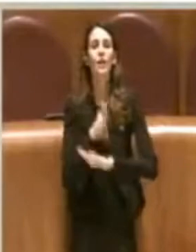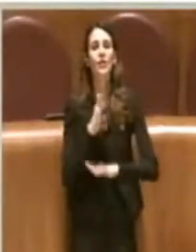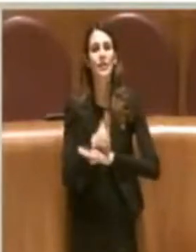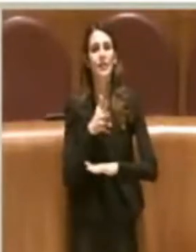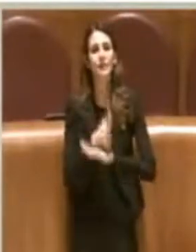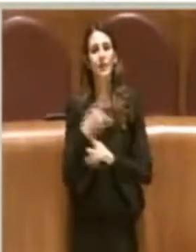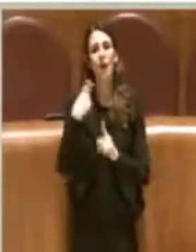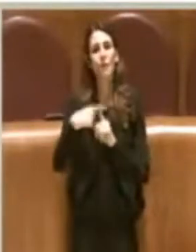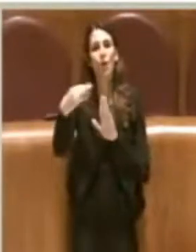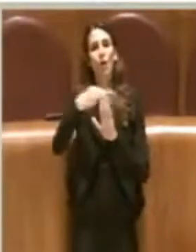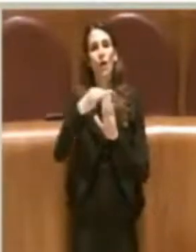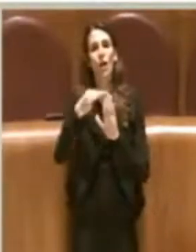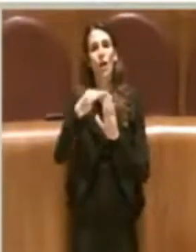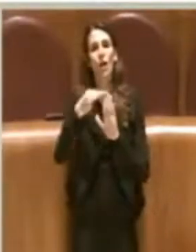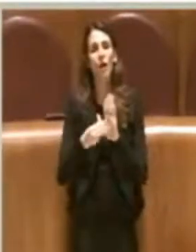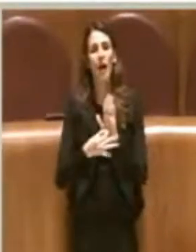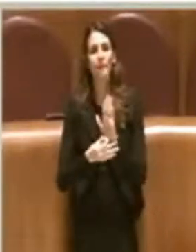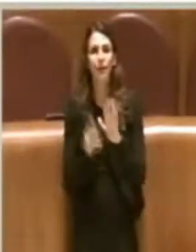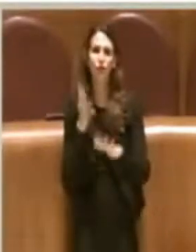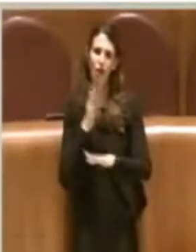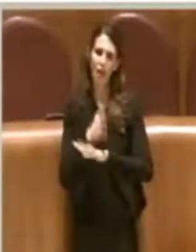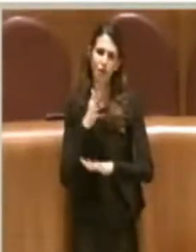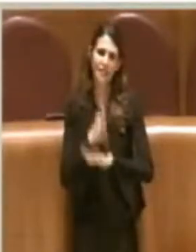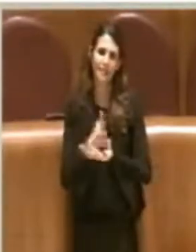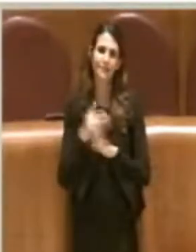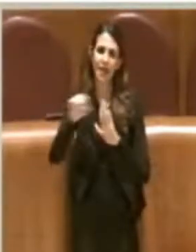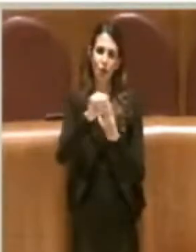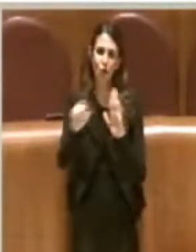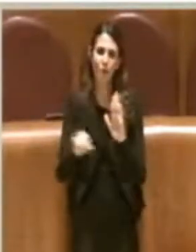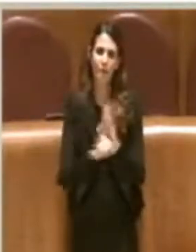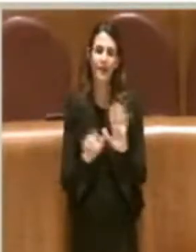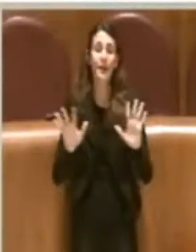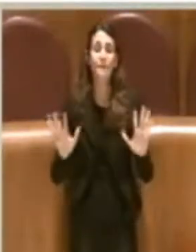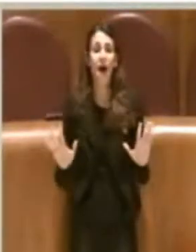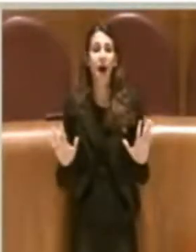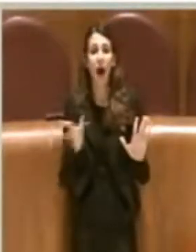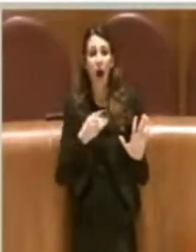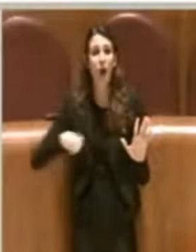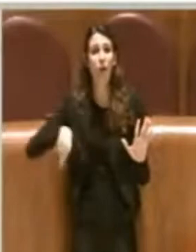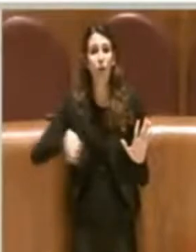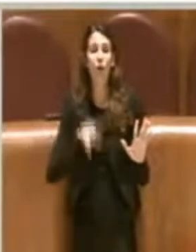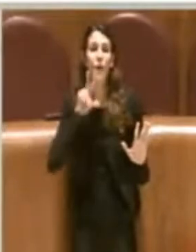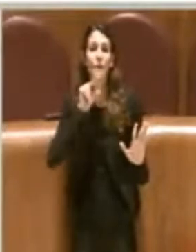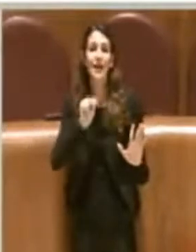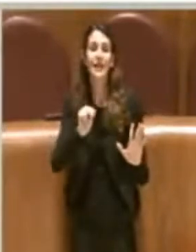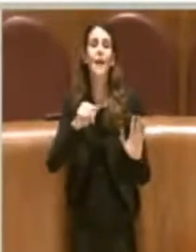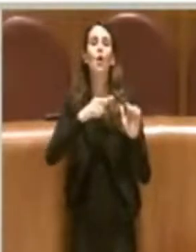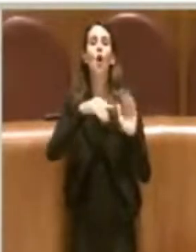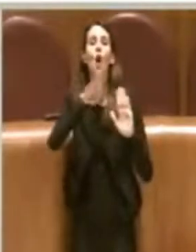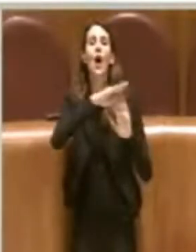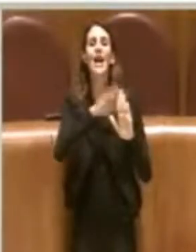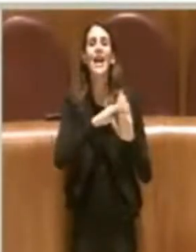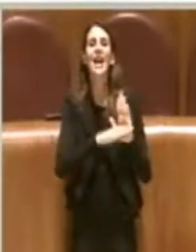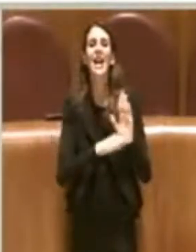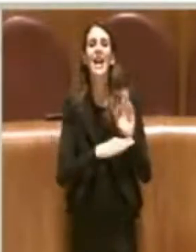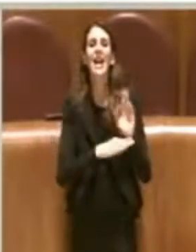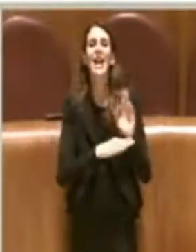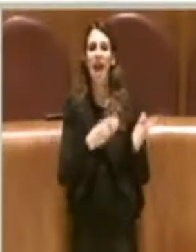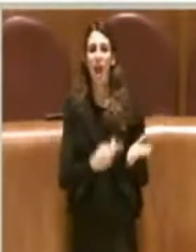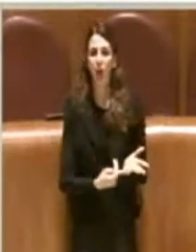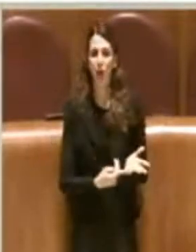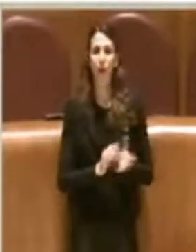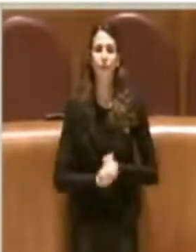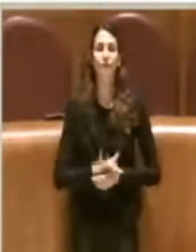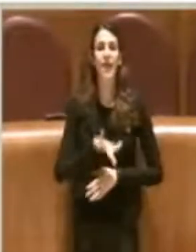regolamento dell'accesso agli atti da questo punto di vista però in questo caso parliamo appunto dell'elenco e le altri punti quindi che